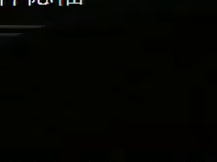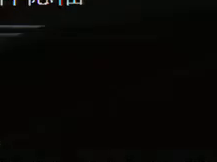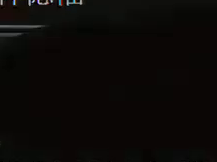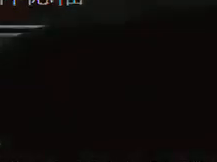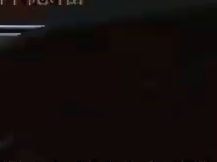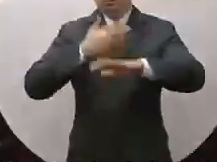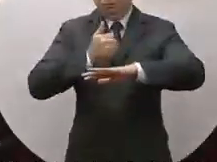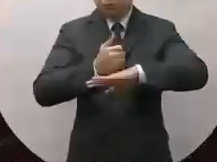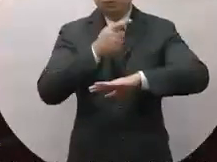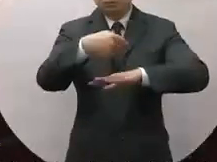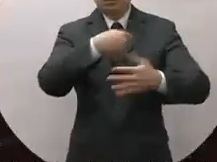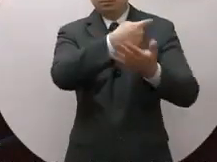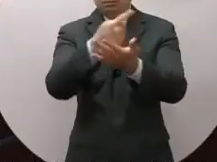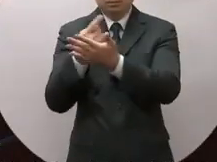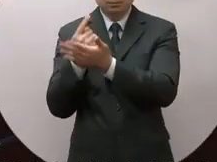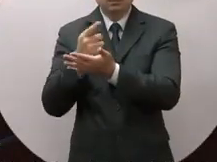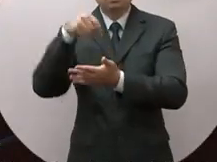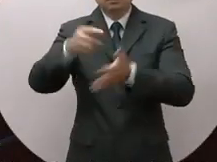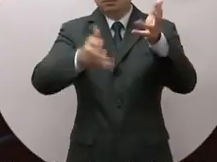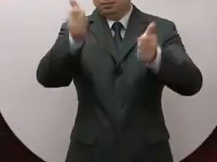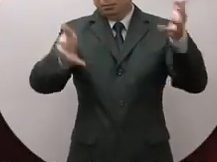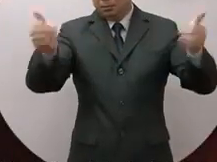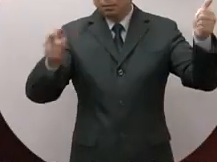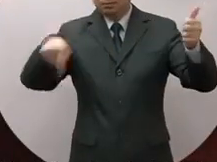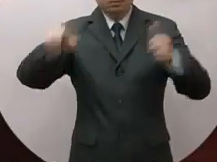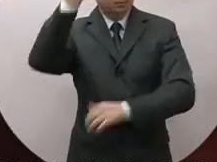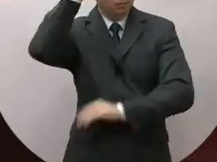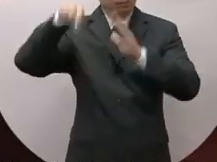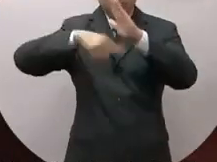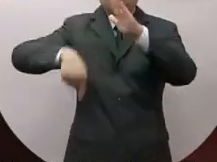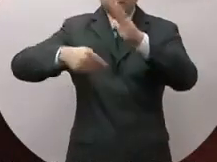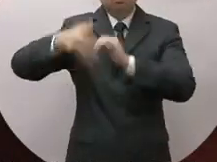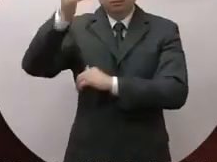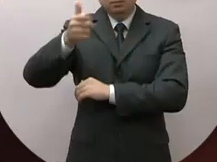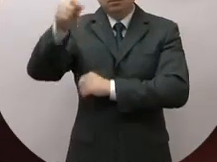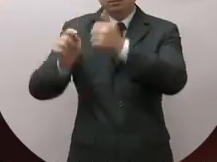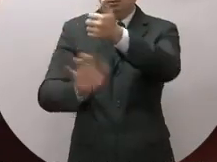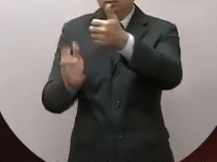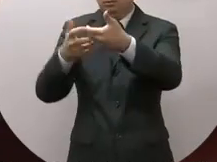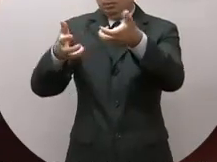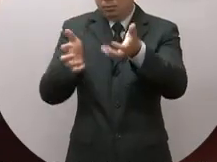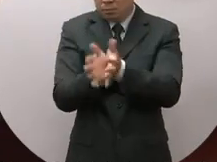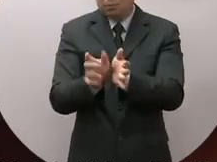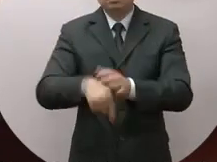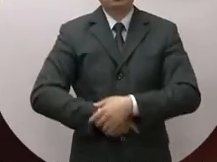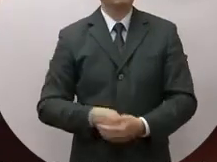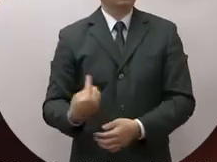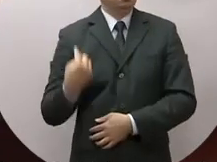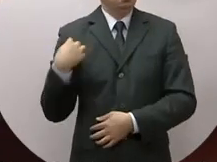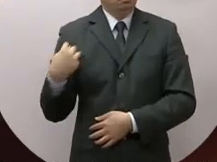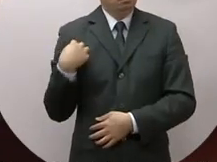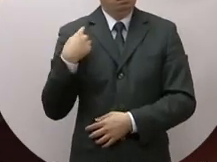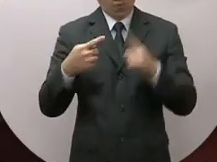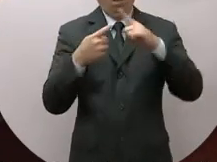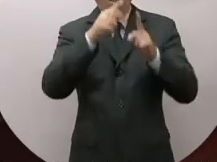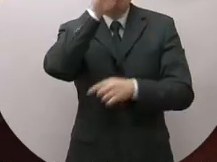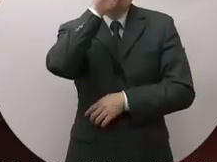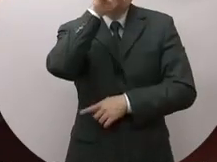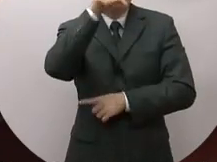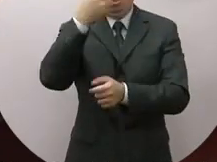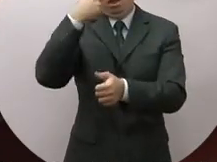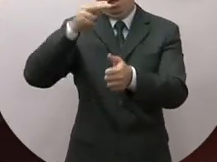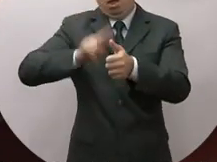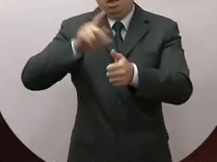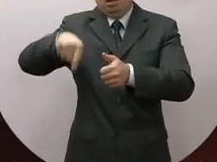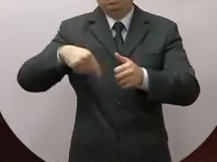主席、在场委员先进，我们苏院长领导的行政院团队、媒体郑宇先生，昨天的人为事故造成电网跳脱，